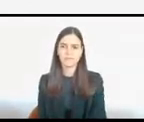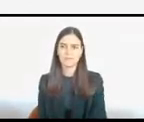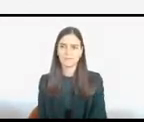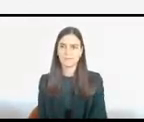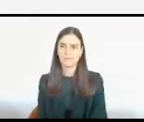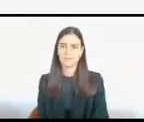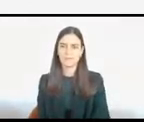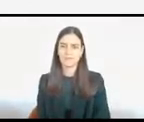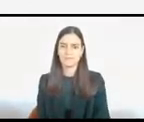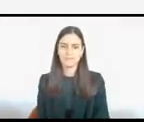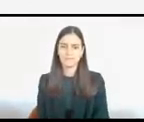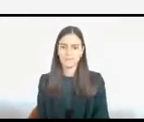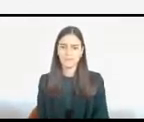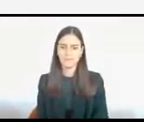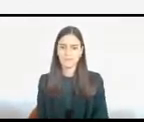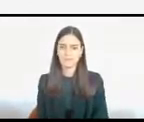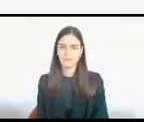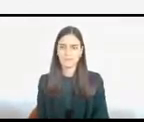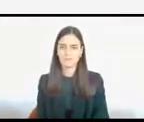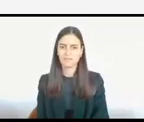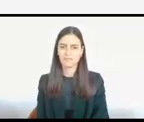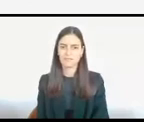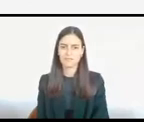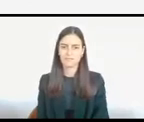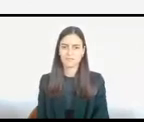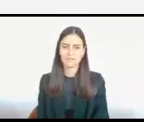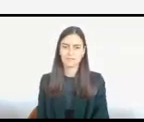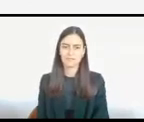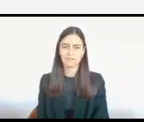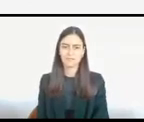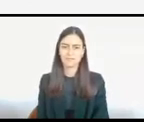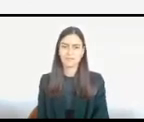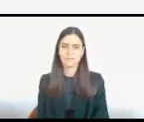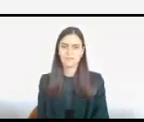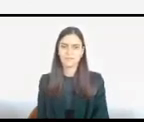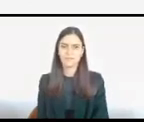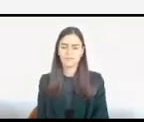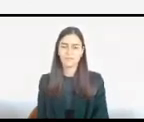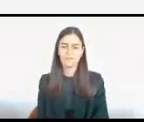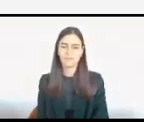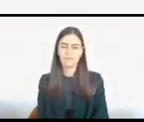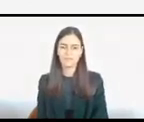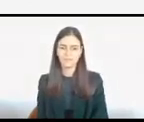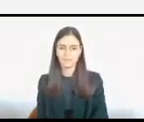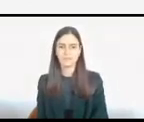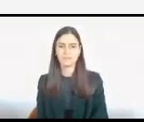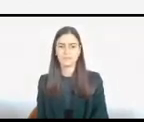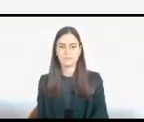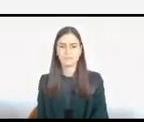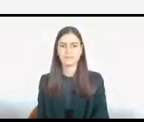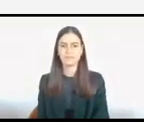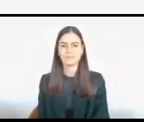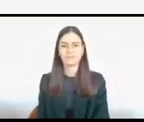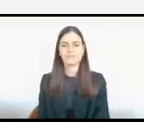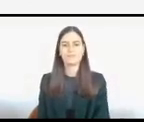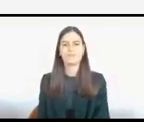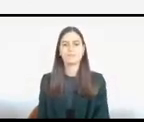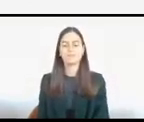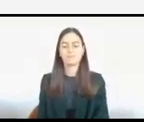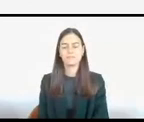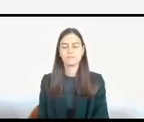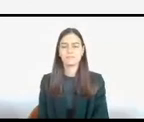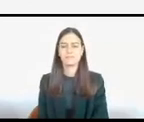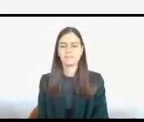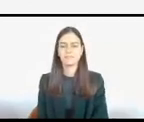de trimestres encore à obtenir, de l'âge, des revenus ou encore de la tranche marginale d'imposition de la